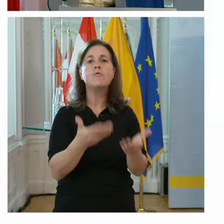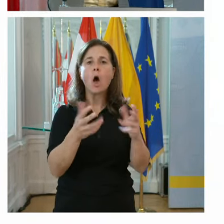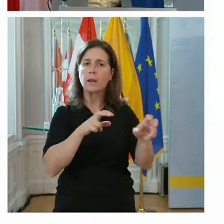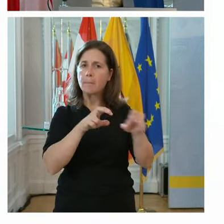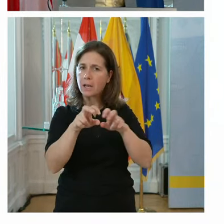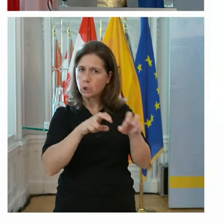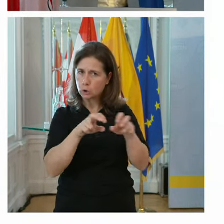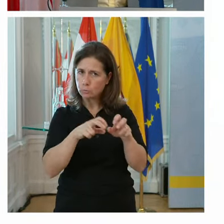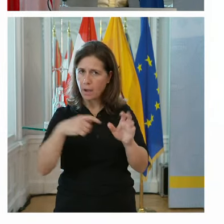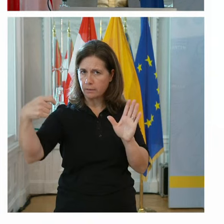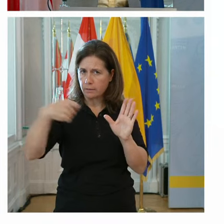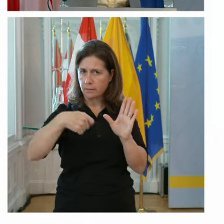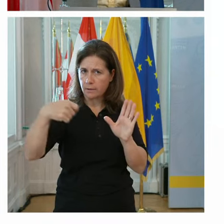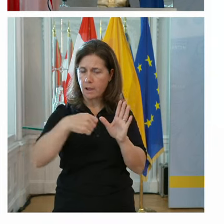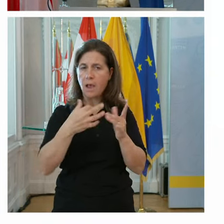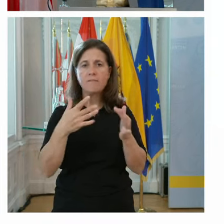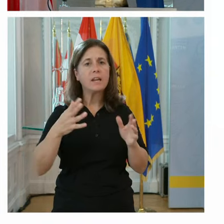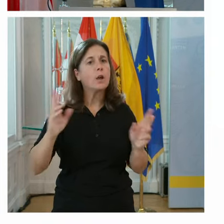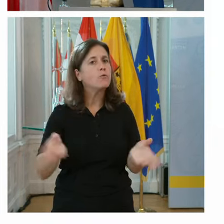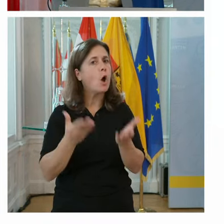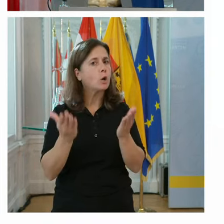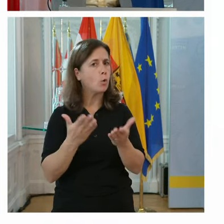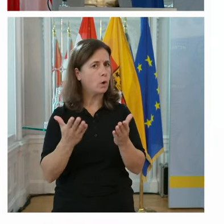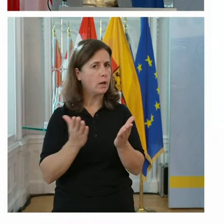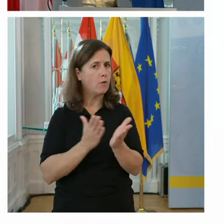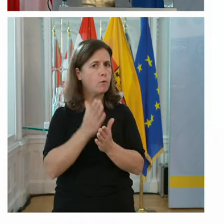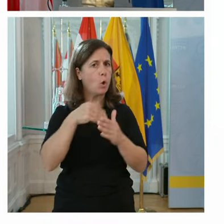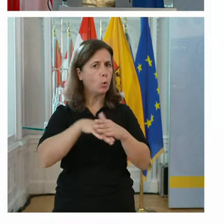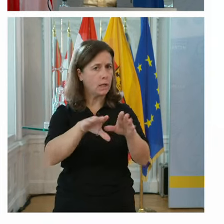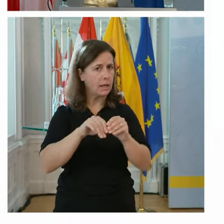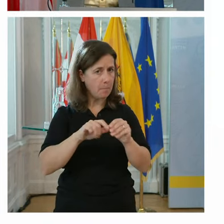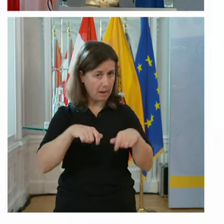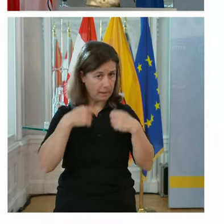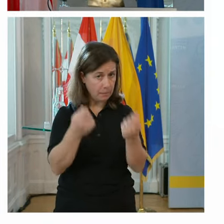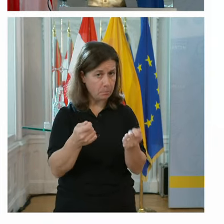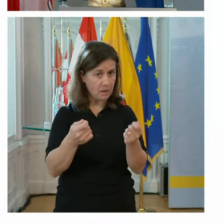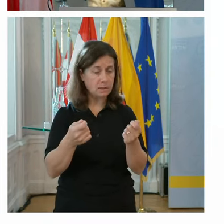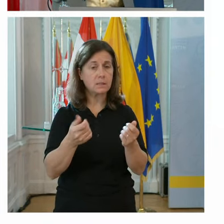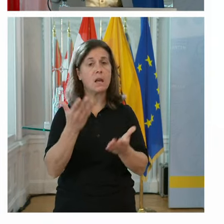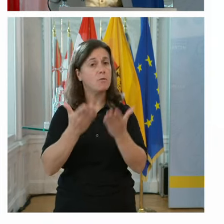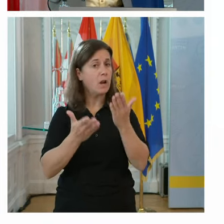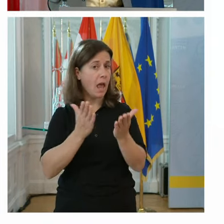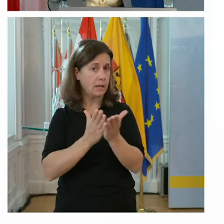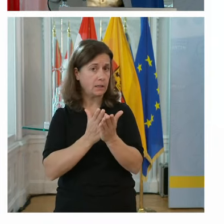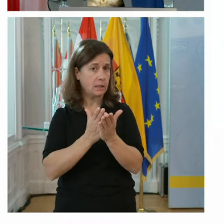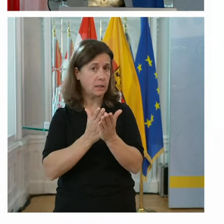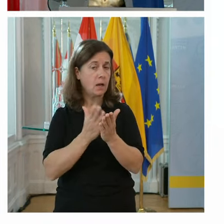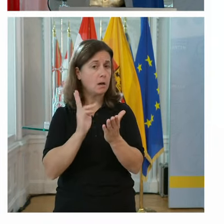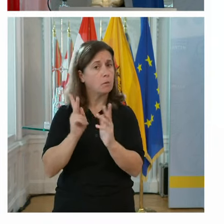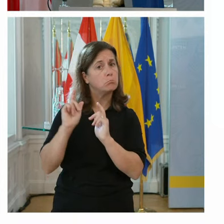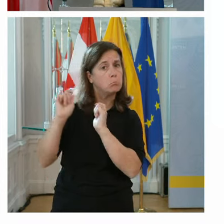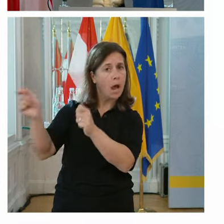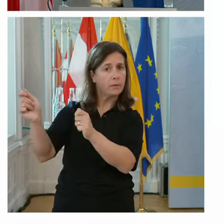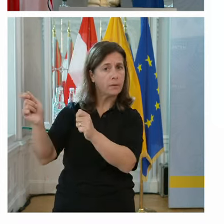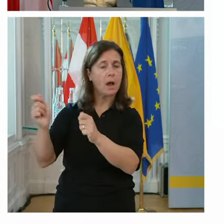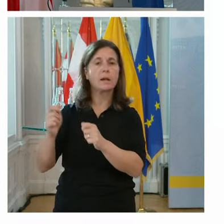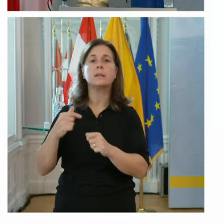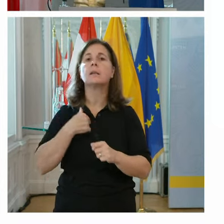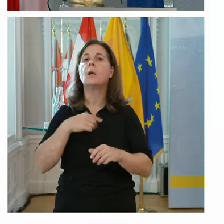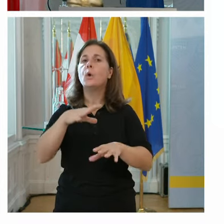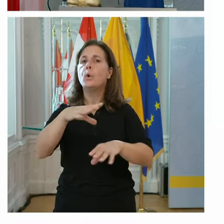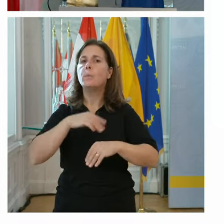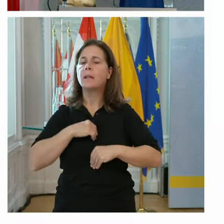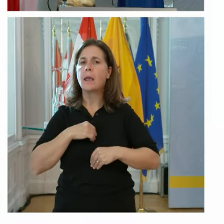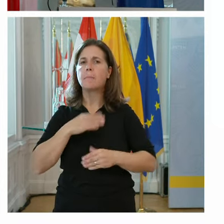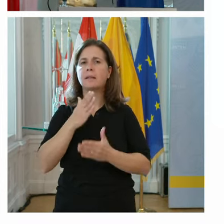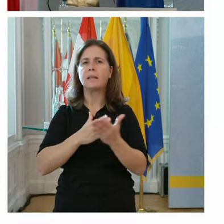an. Das heißt, welche etwaigen Förderungen für das Unternehmen gibt es vielleicht, die man beantragen kann? Wir übernehmen Teile